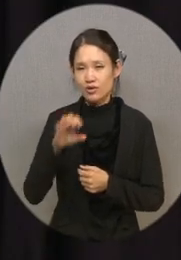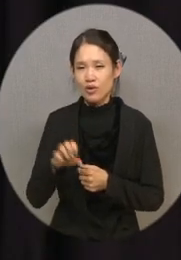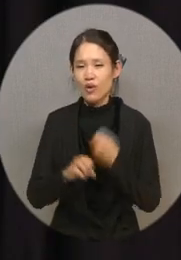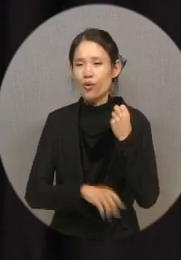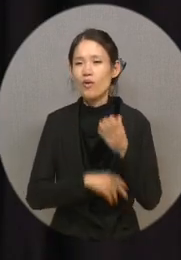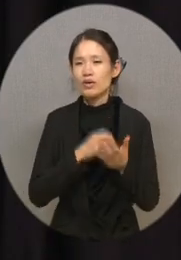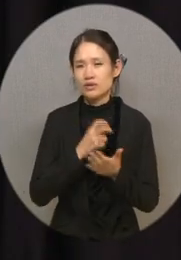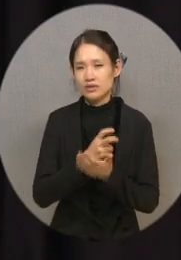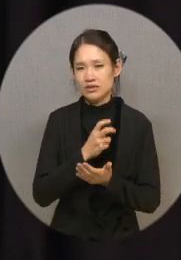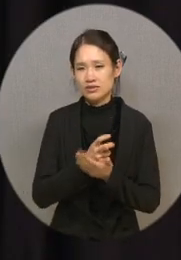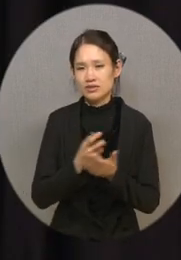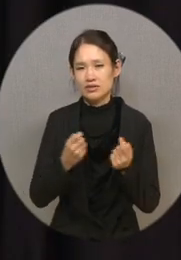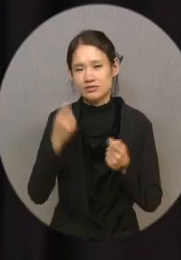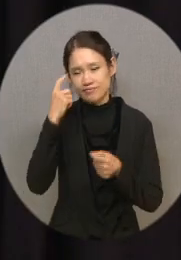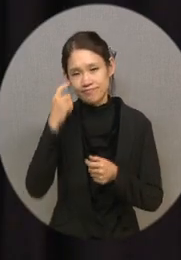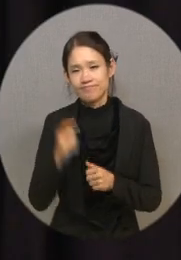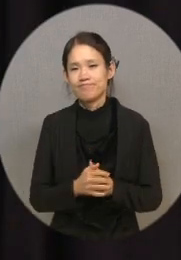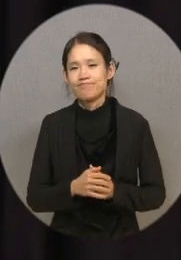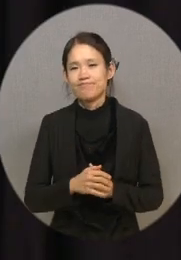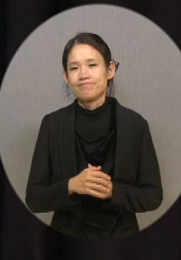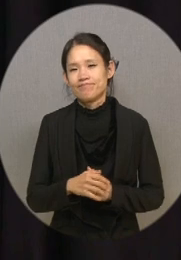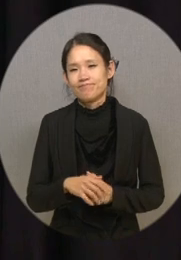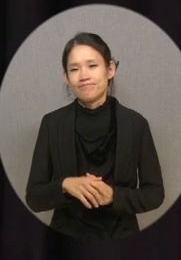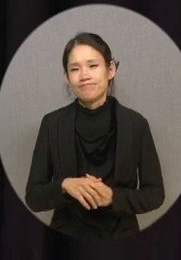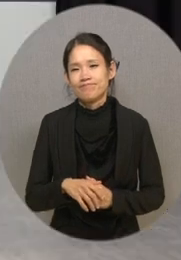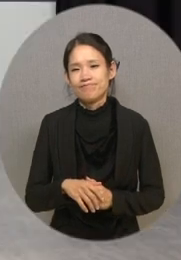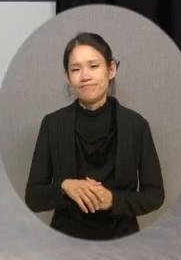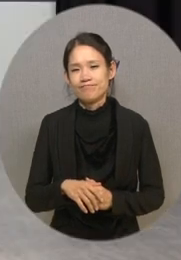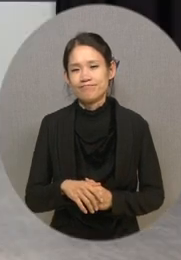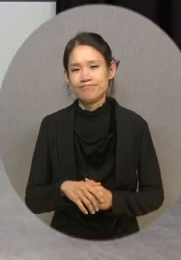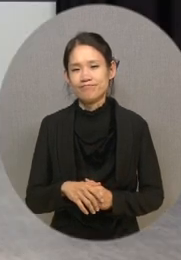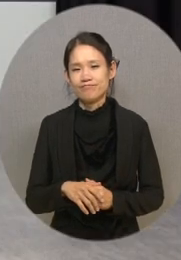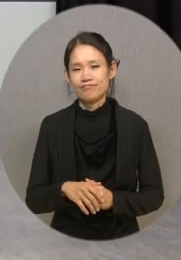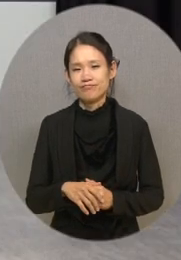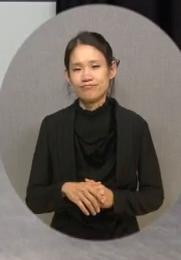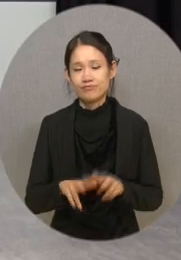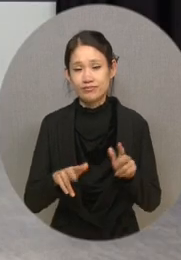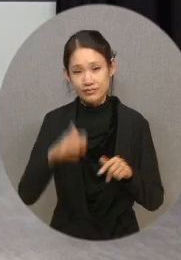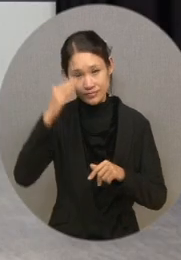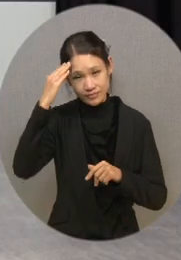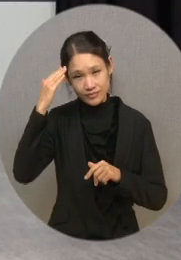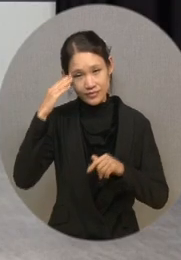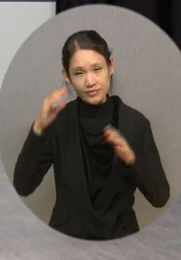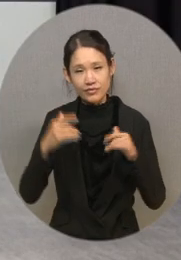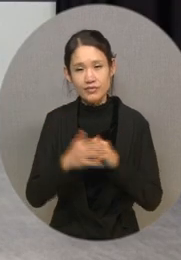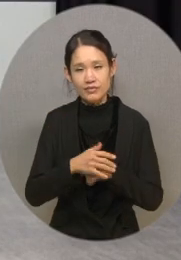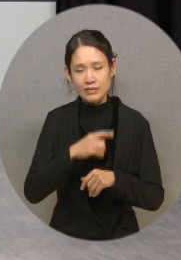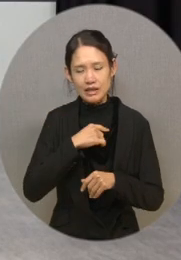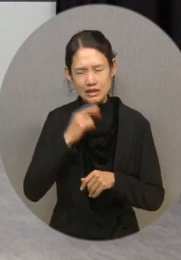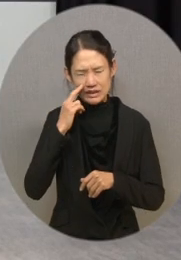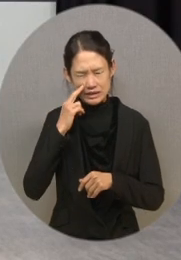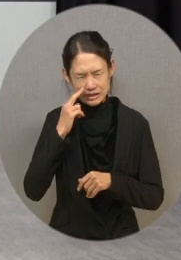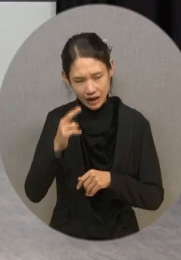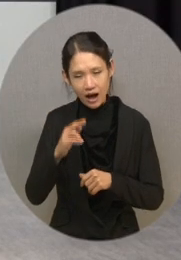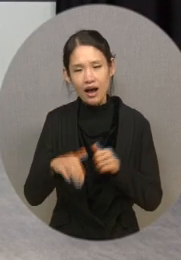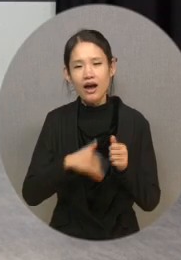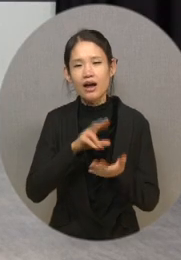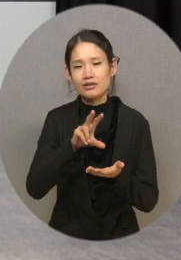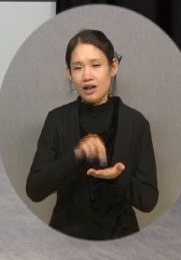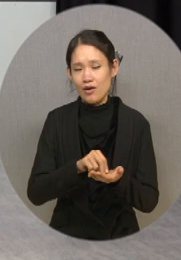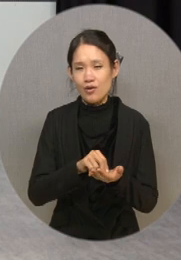아닌가 그런 생각을 갖고 있습니다. 네. 지금 우리나라가 가장 심각한